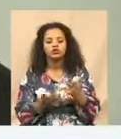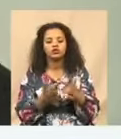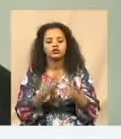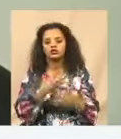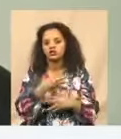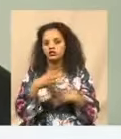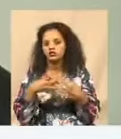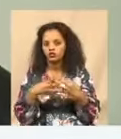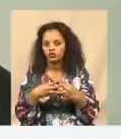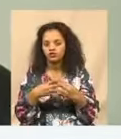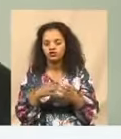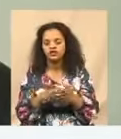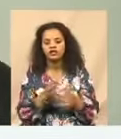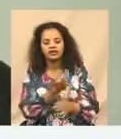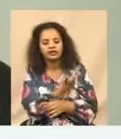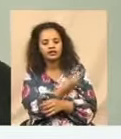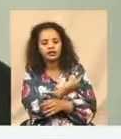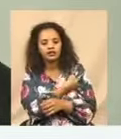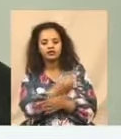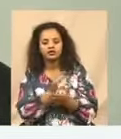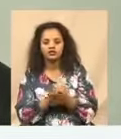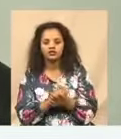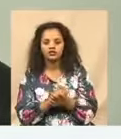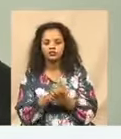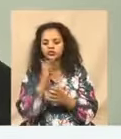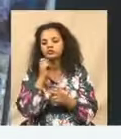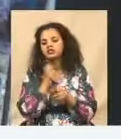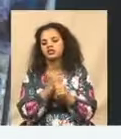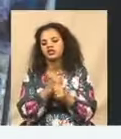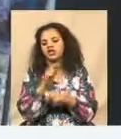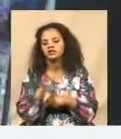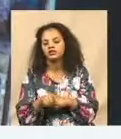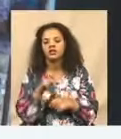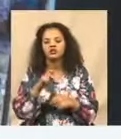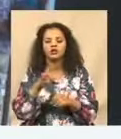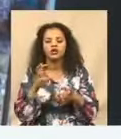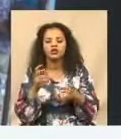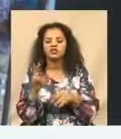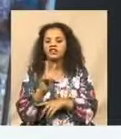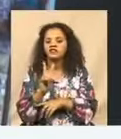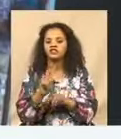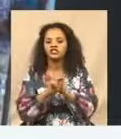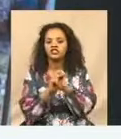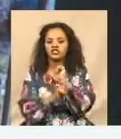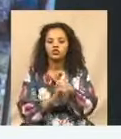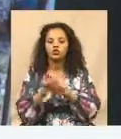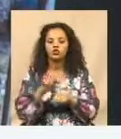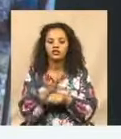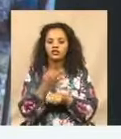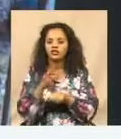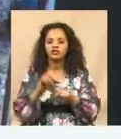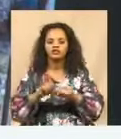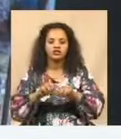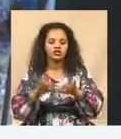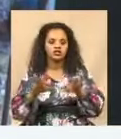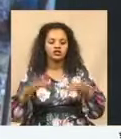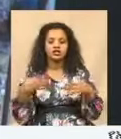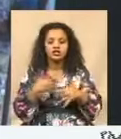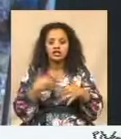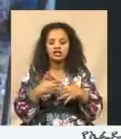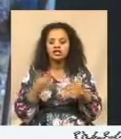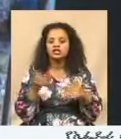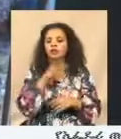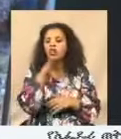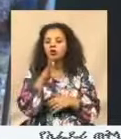የሶስተኛው ዙር ክትባት በደንብ መስራት አለብን። የደቡብ ሬዲዮና ቴሌቪዥን ድርጅት የኮቪድ-19 ስርጭት ስጋት